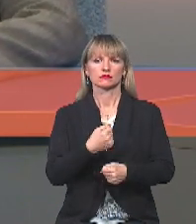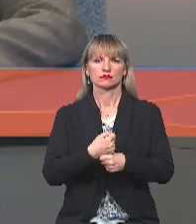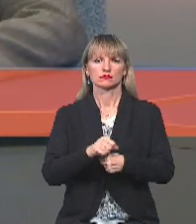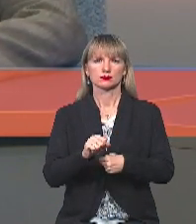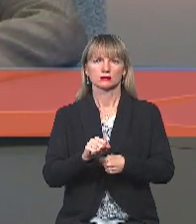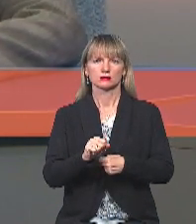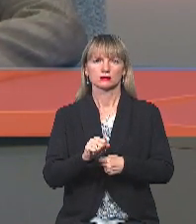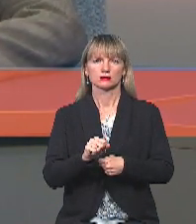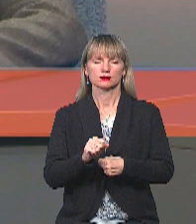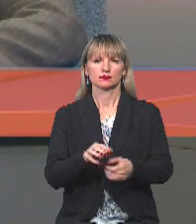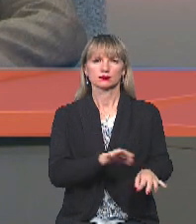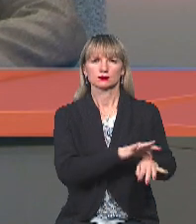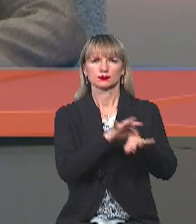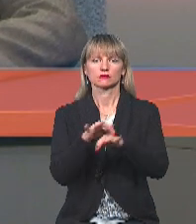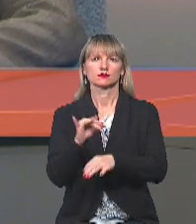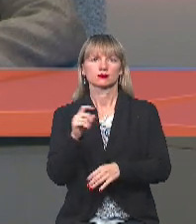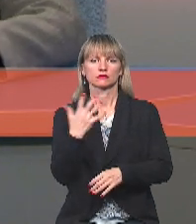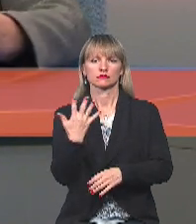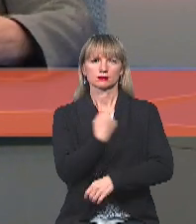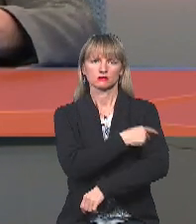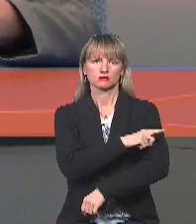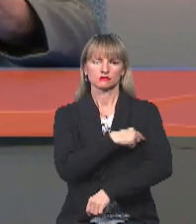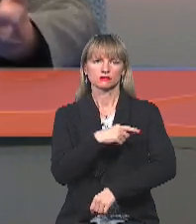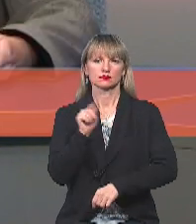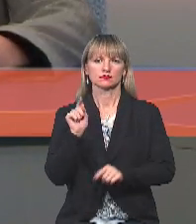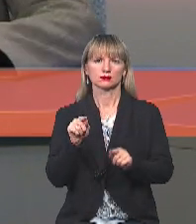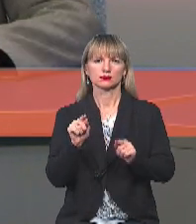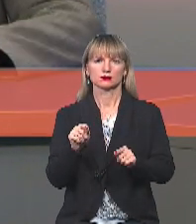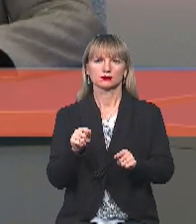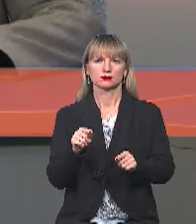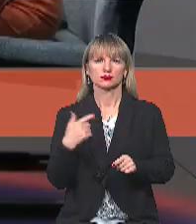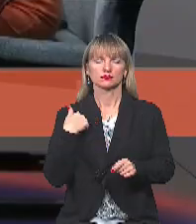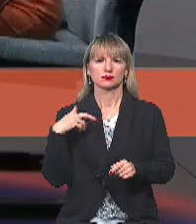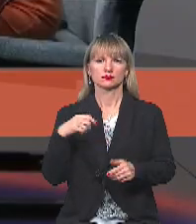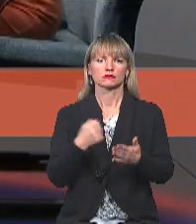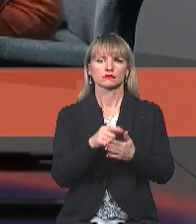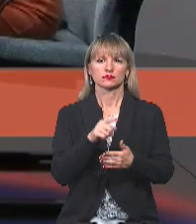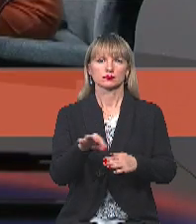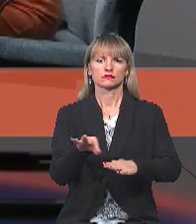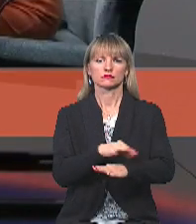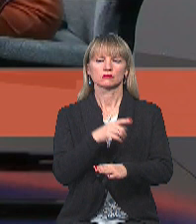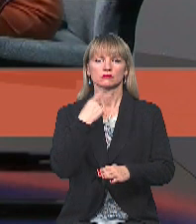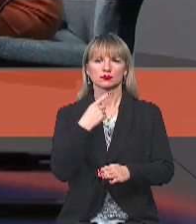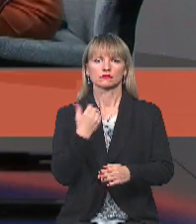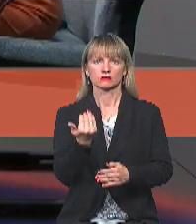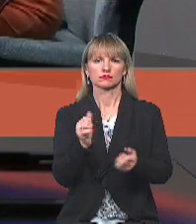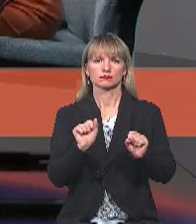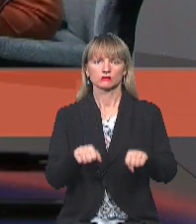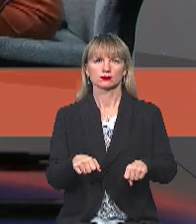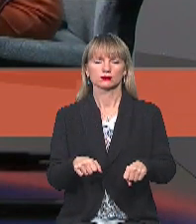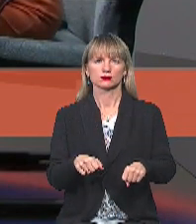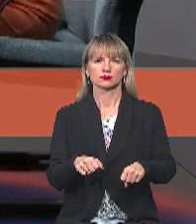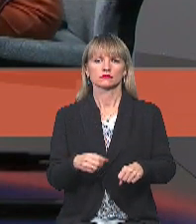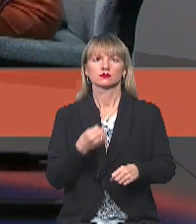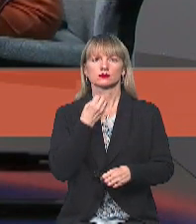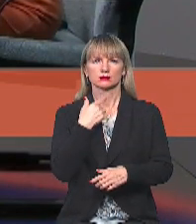з 5-ї міської лікарні. То тоді я підійшла до нього, дружина каже: «Ну ви можете,